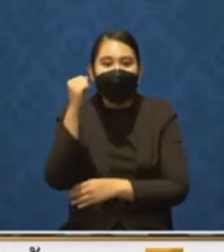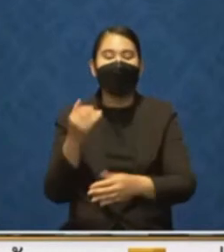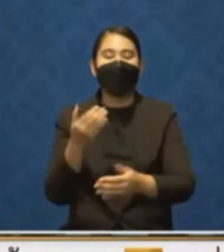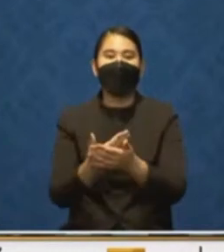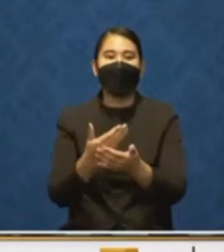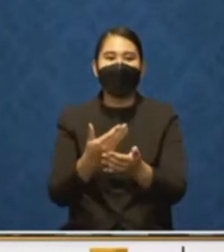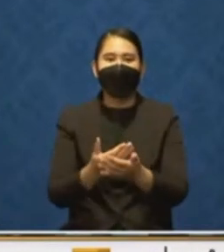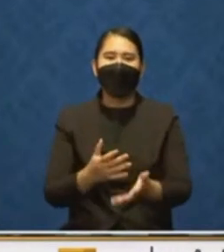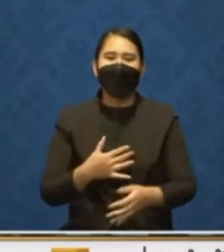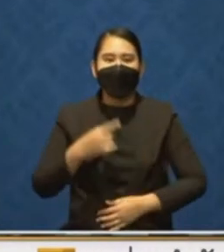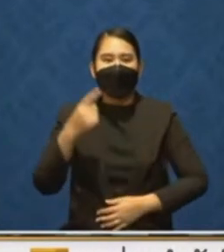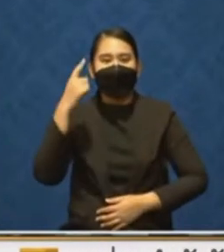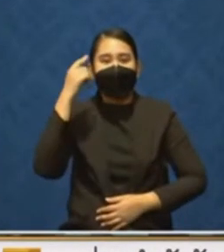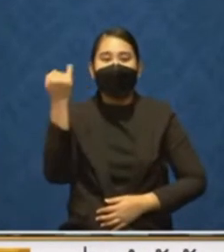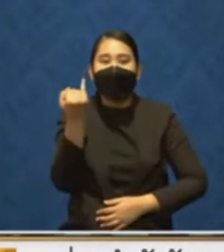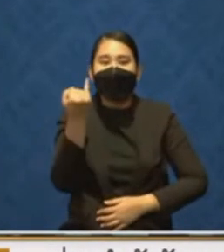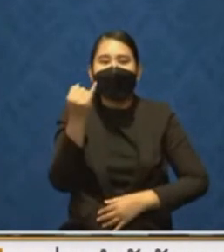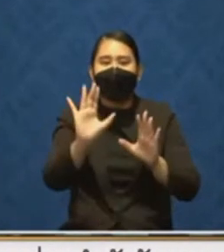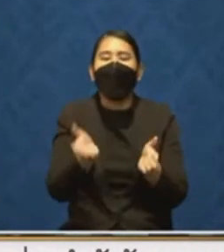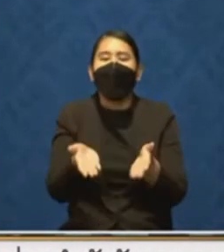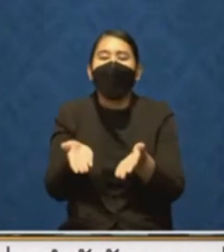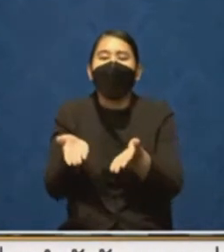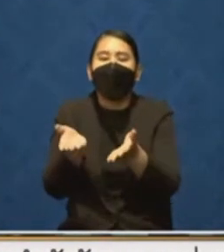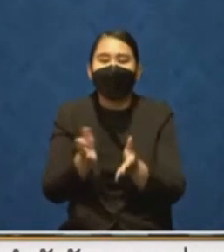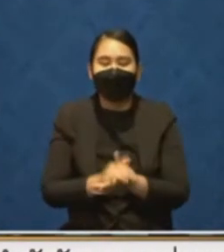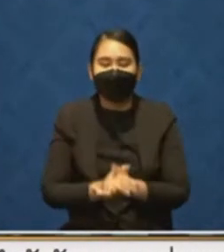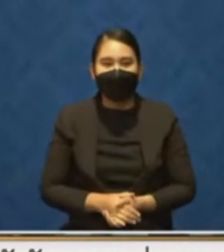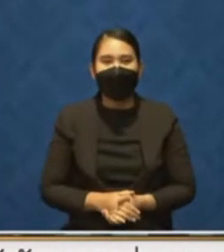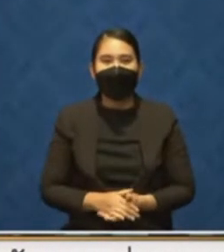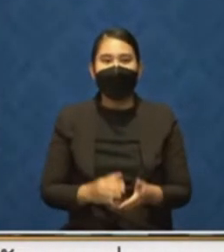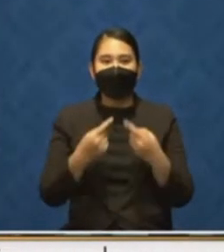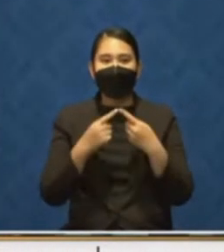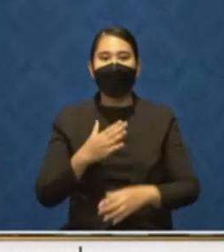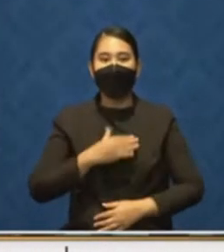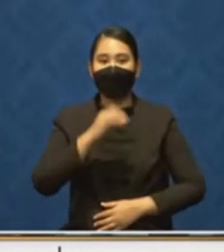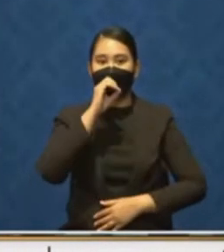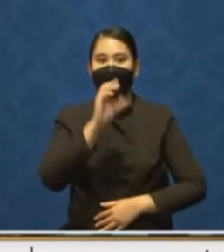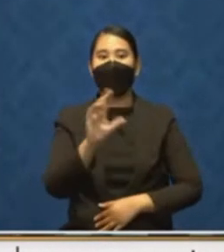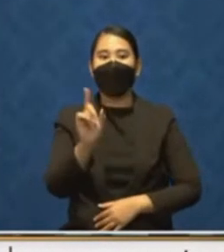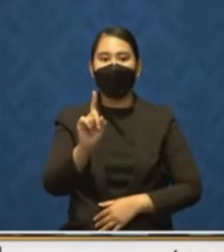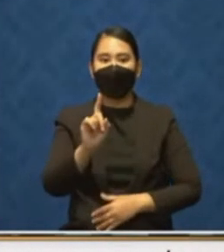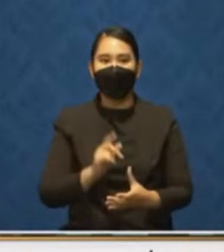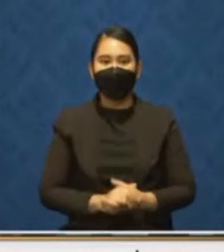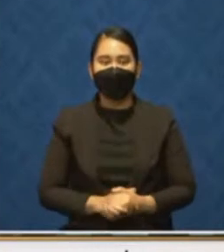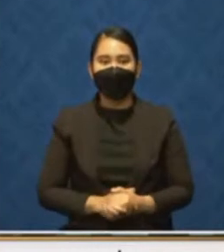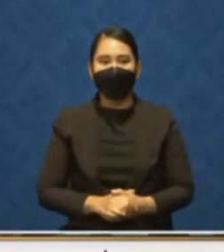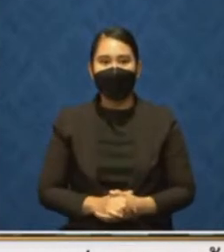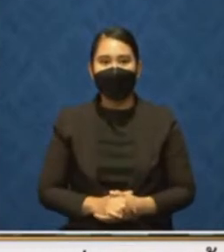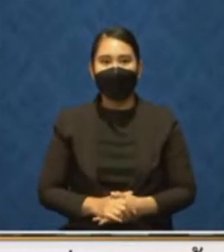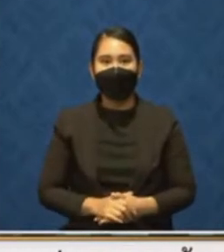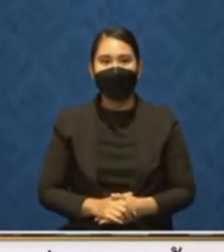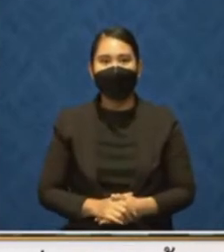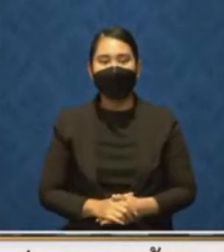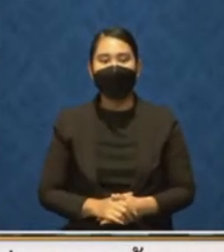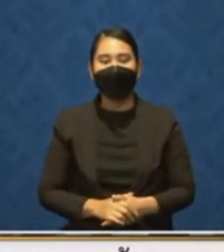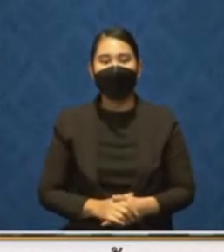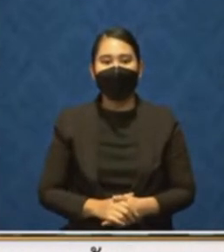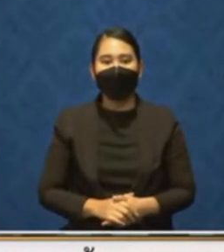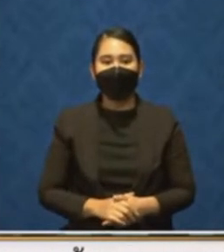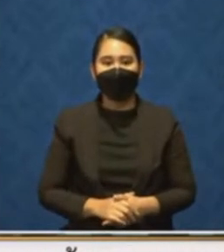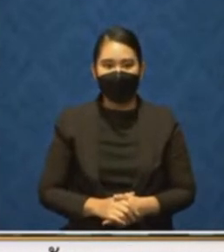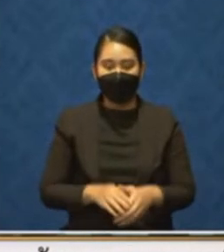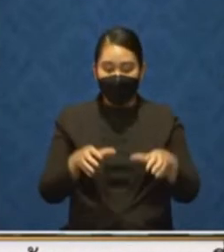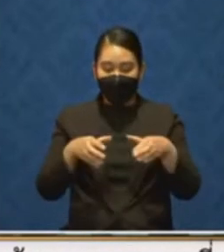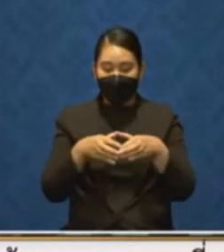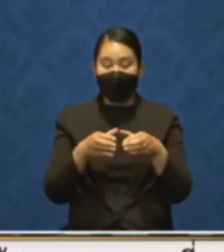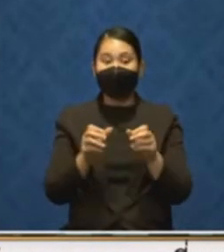แบบช่วยเขาคิดแต่พูดอยากจะบอกแค่ตายแบบนี้ครับว่าเพลงทีมสืบสวน